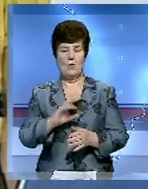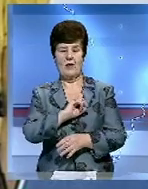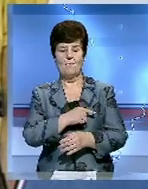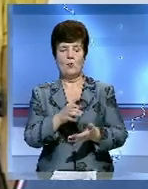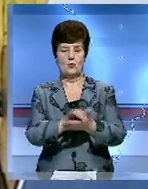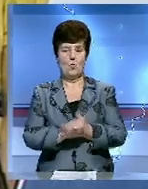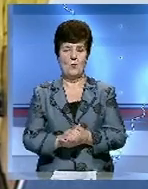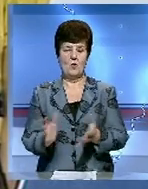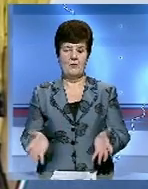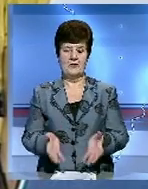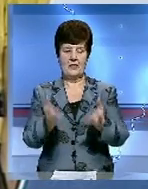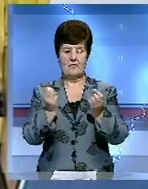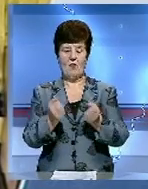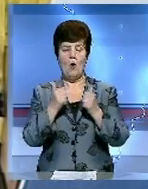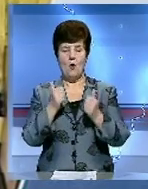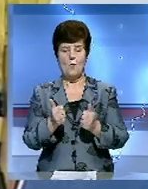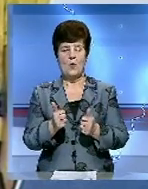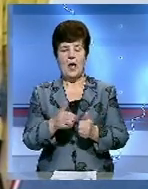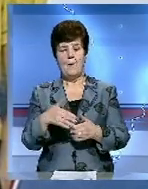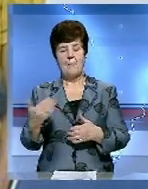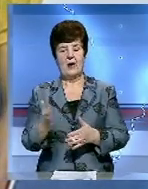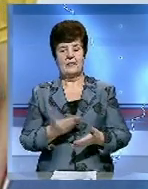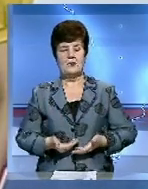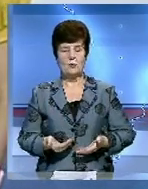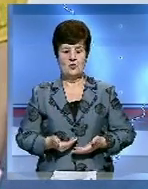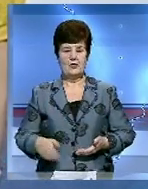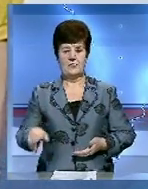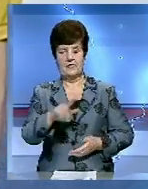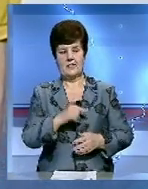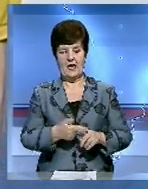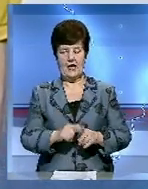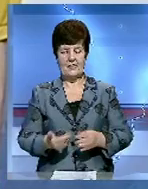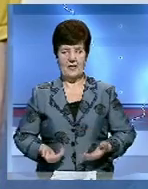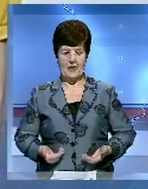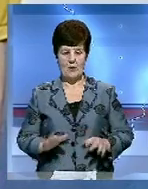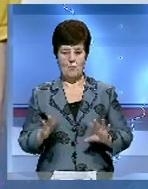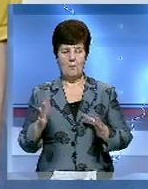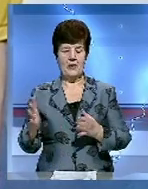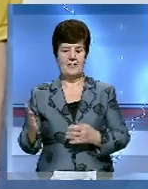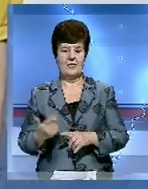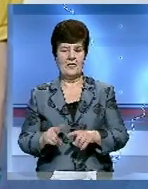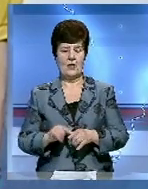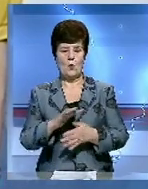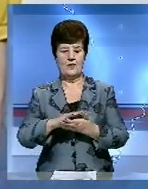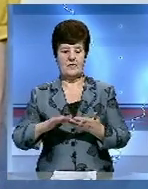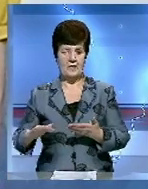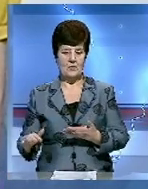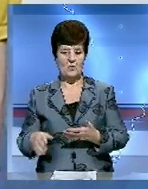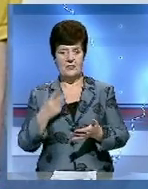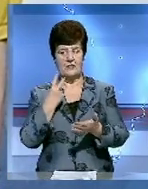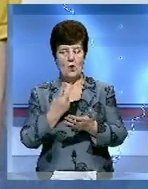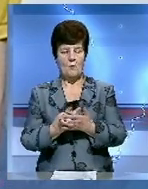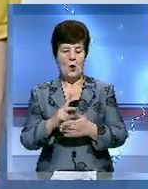o bună parte a societății în care trăim. Doamnelor și domnilor, momentele de suspans continuă. Vă invităm să urmăriți